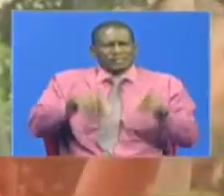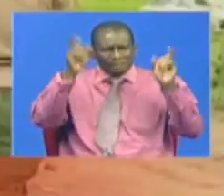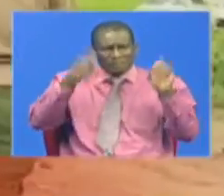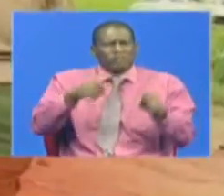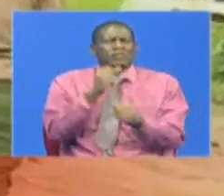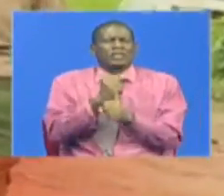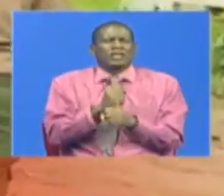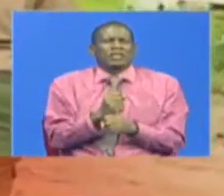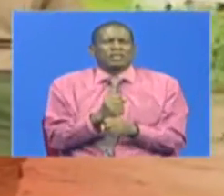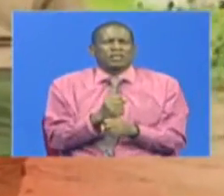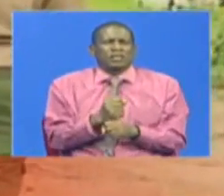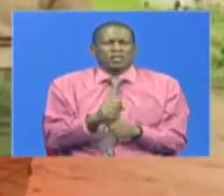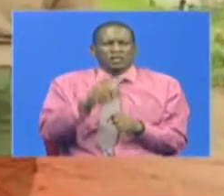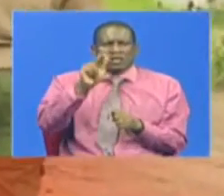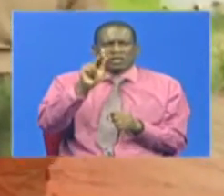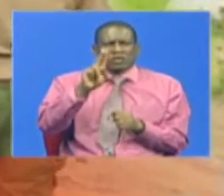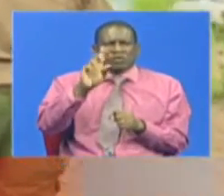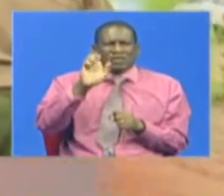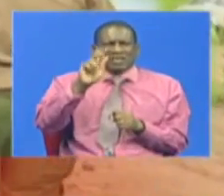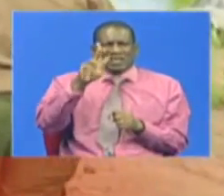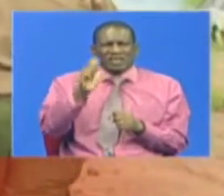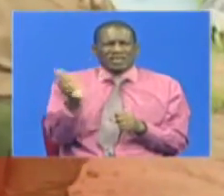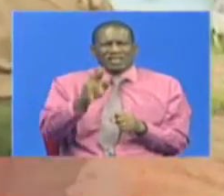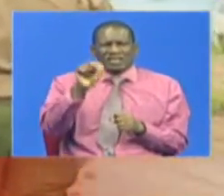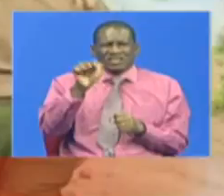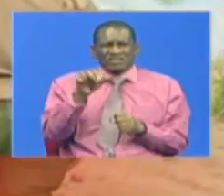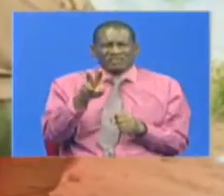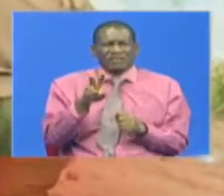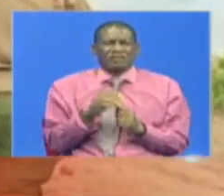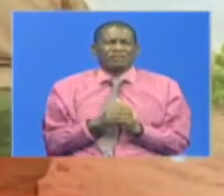itafanywa. Gabriel Kudaka, NTV.